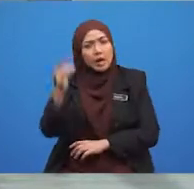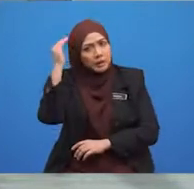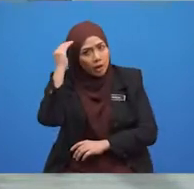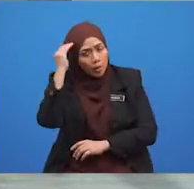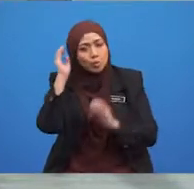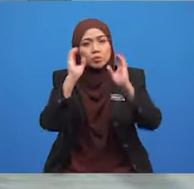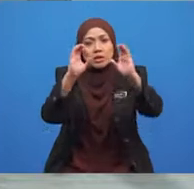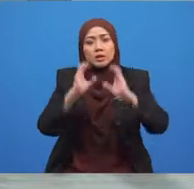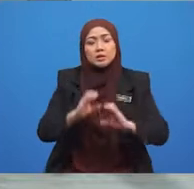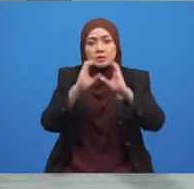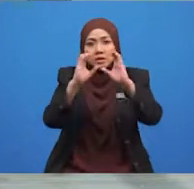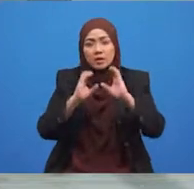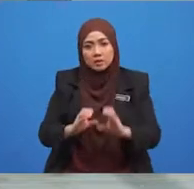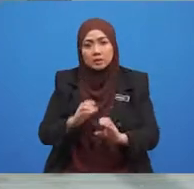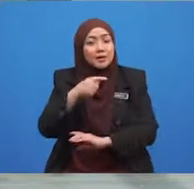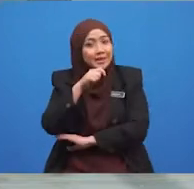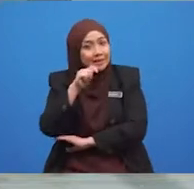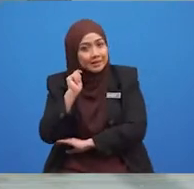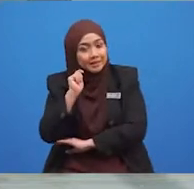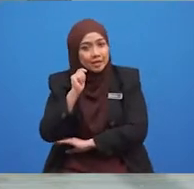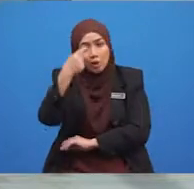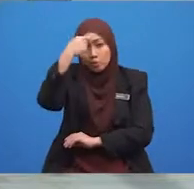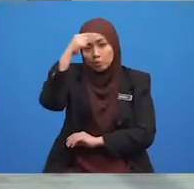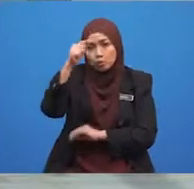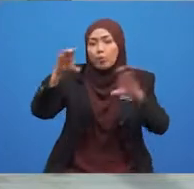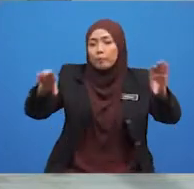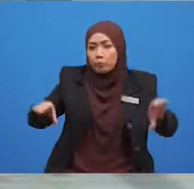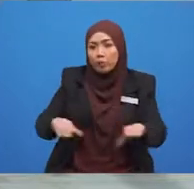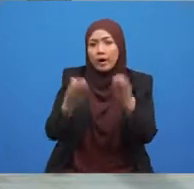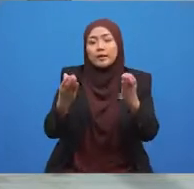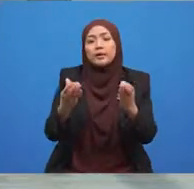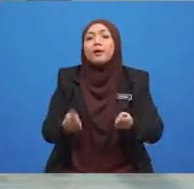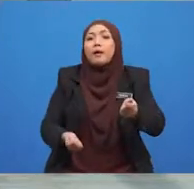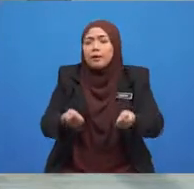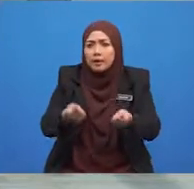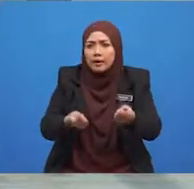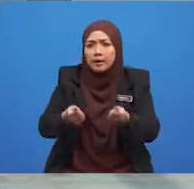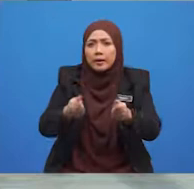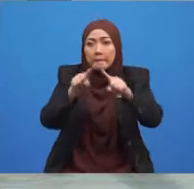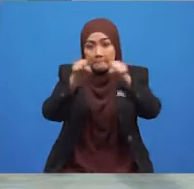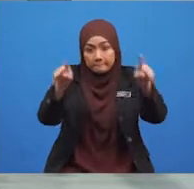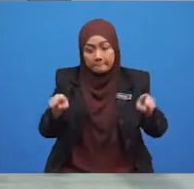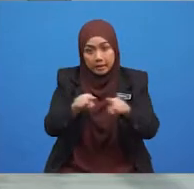kaedah-kaedah tersebut bagi membuat anggaran perimeter dan luas.